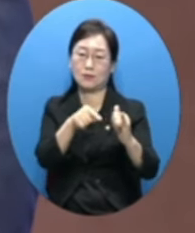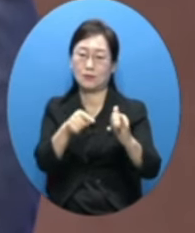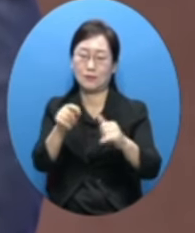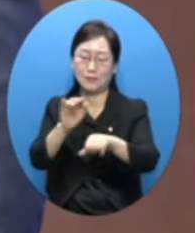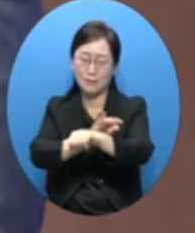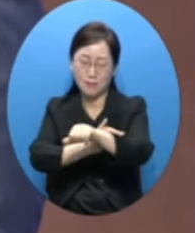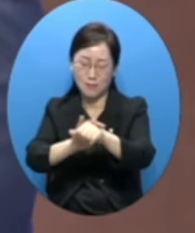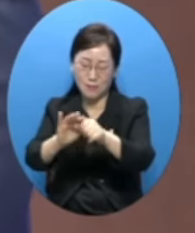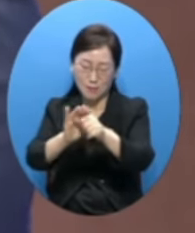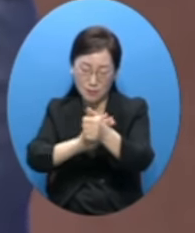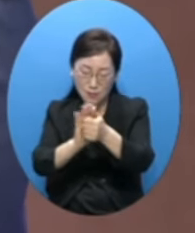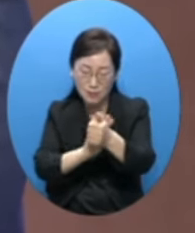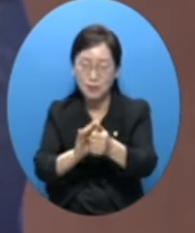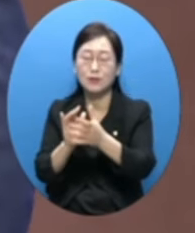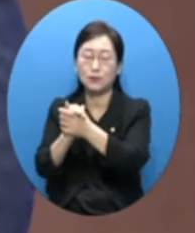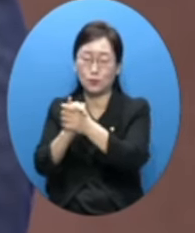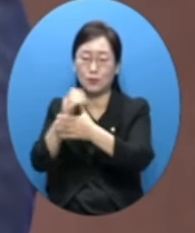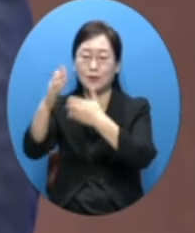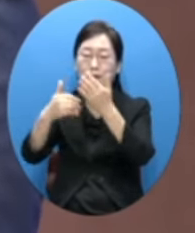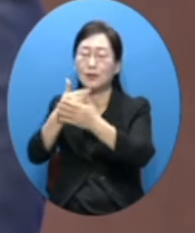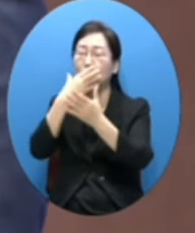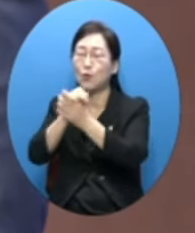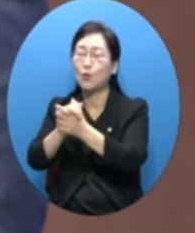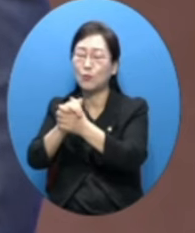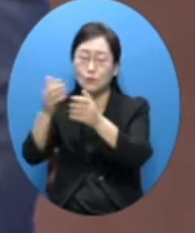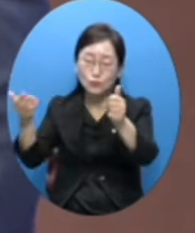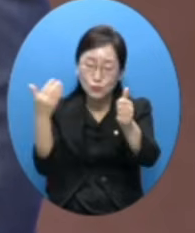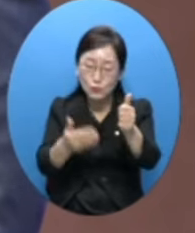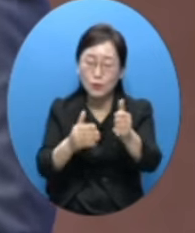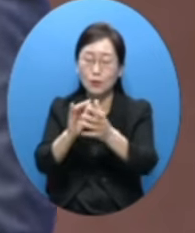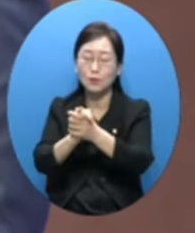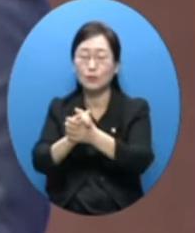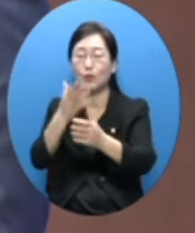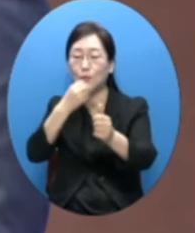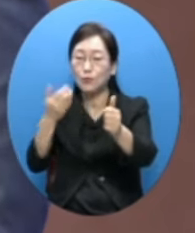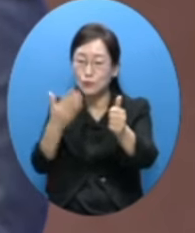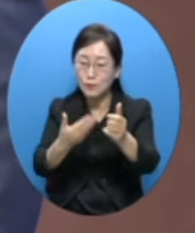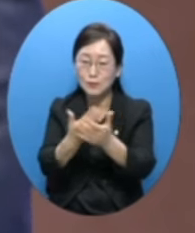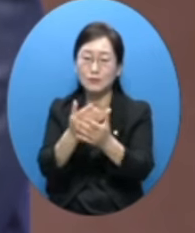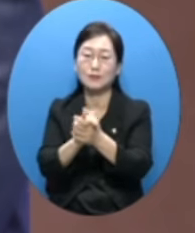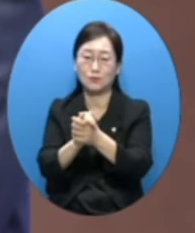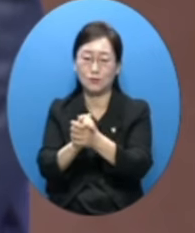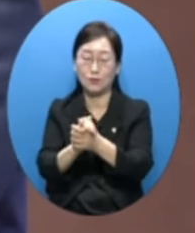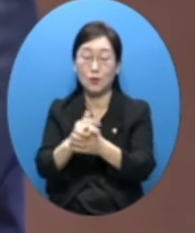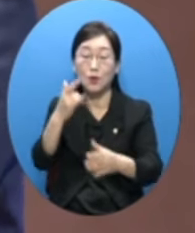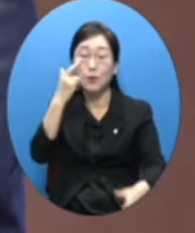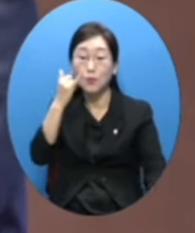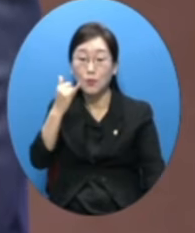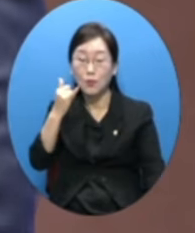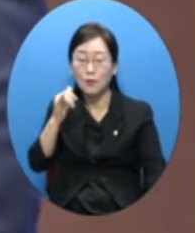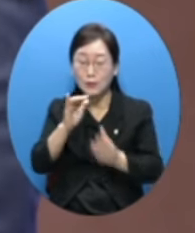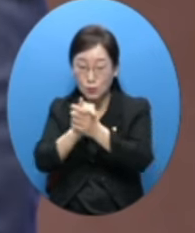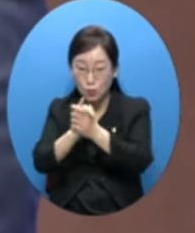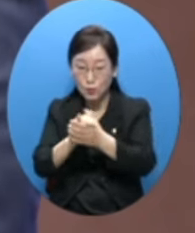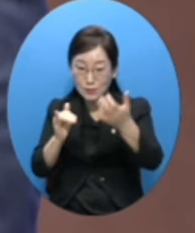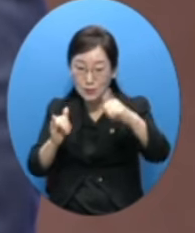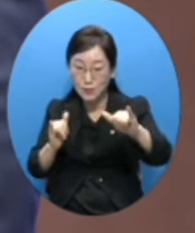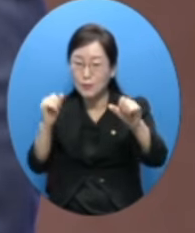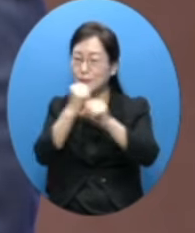것입니다. 하나님께 복을 주도록 기도하는 것입니다. 기도하는 부모가 있는 한 자녀는 절대 망하지